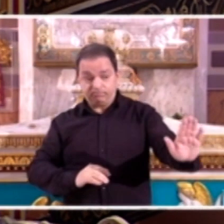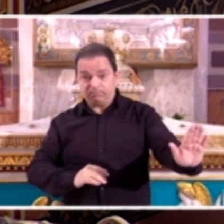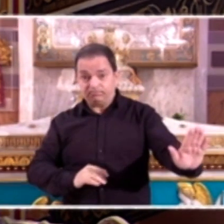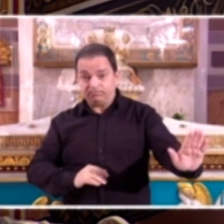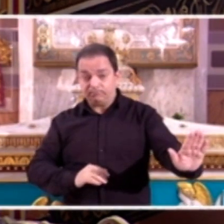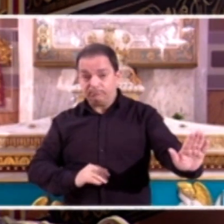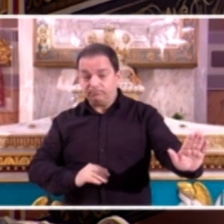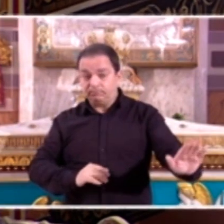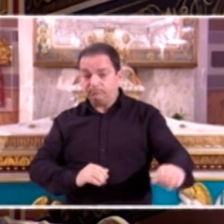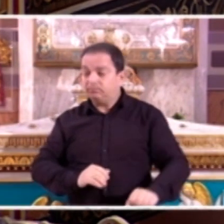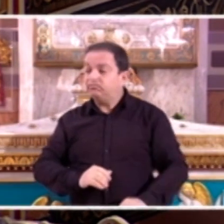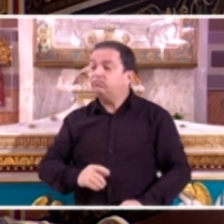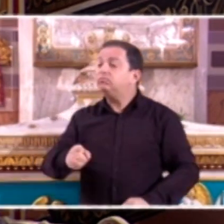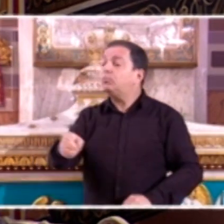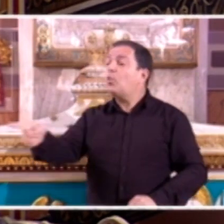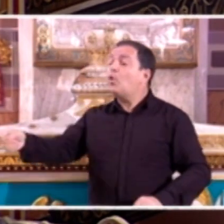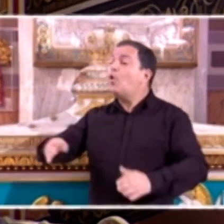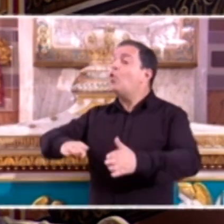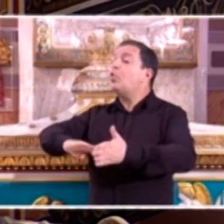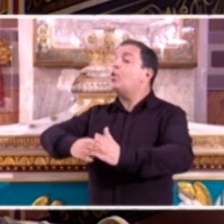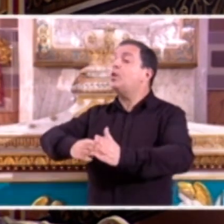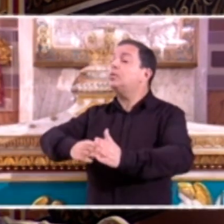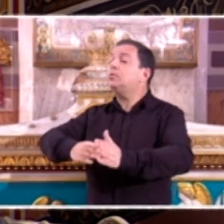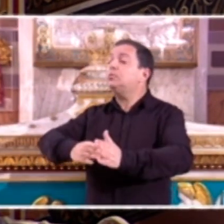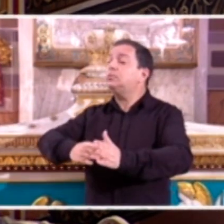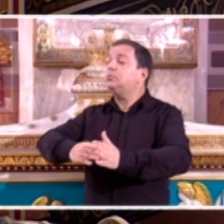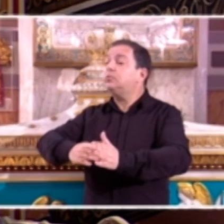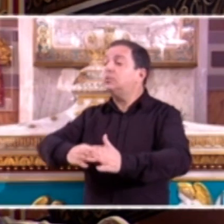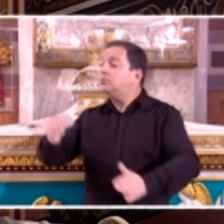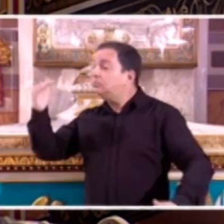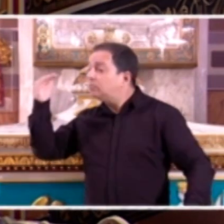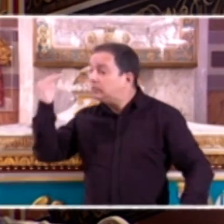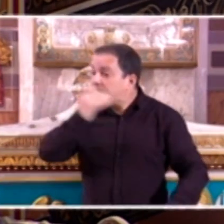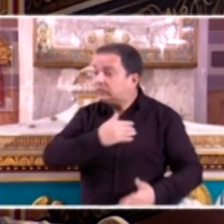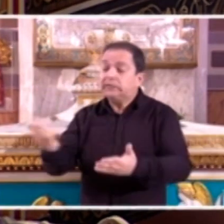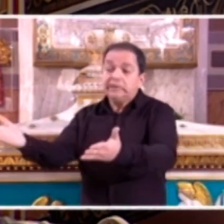Είπε δε ο πατήρ προς τους δούλους αυτού,